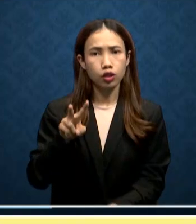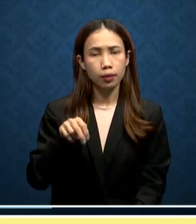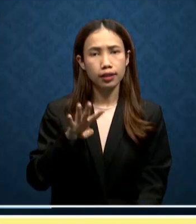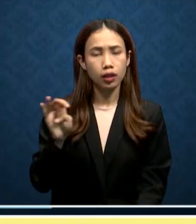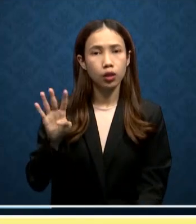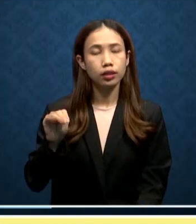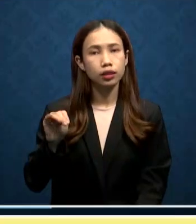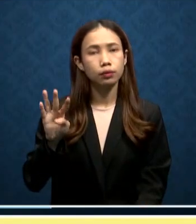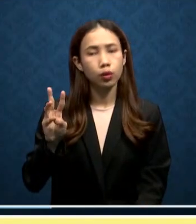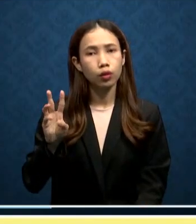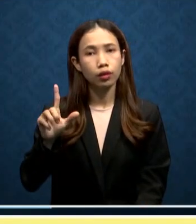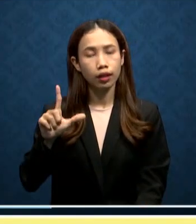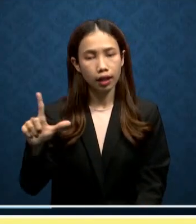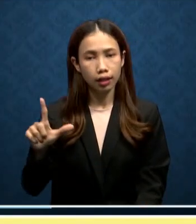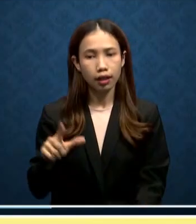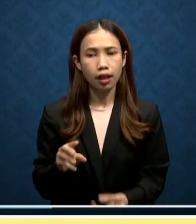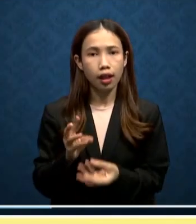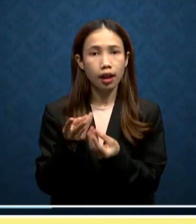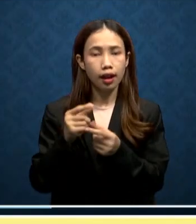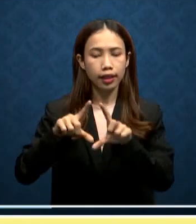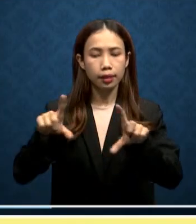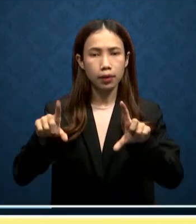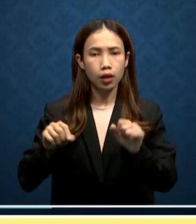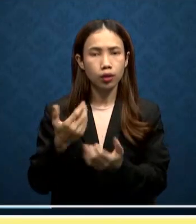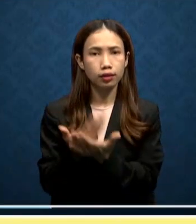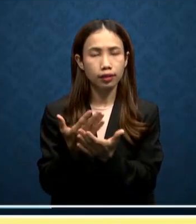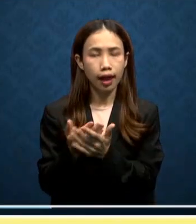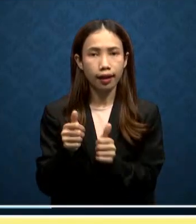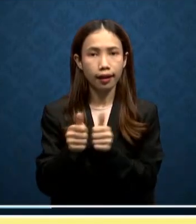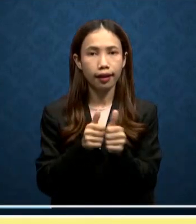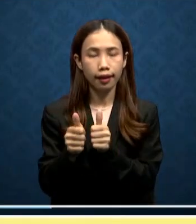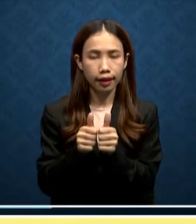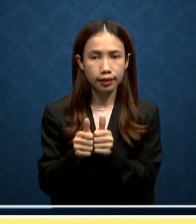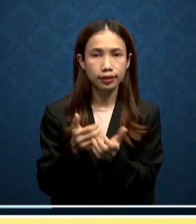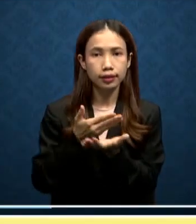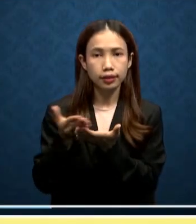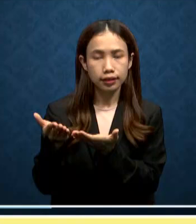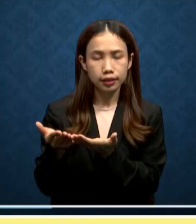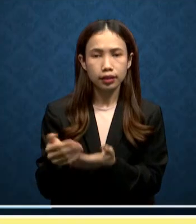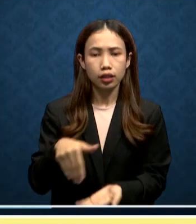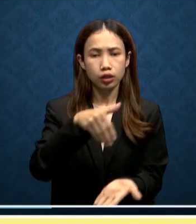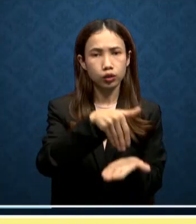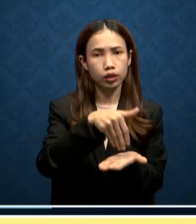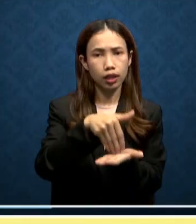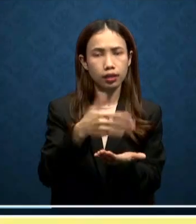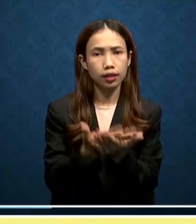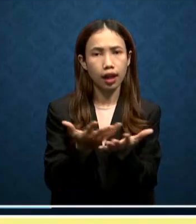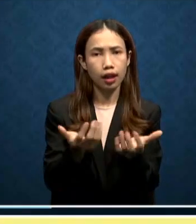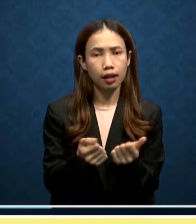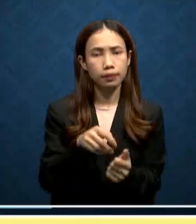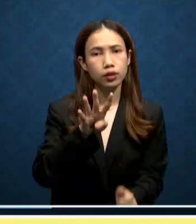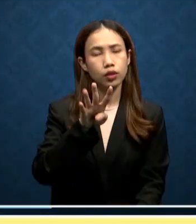ล้านประมูลหมายเลข 4,000กว่าล้านที่ท่านมีรายได้นะส่วนกลางเนี่ยประมูลเอ่อได้รายรับมา